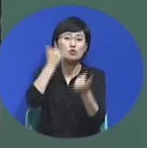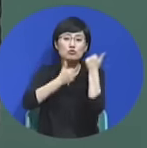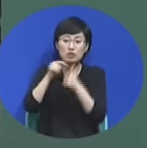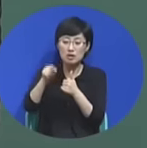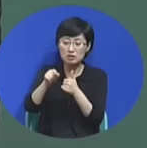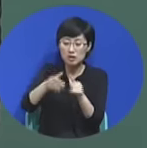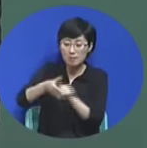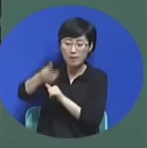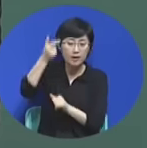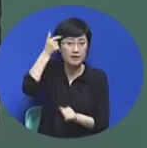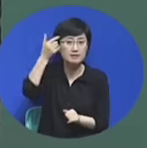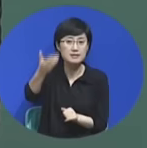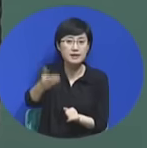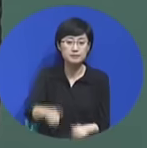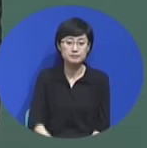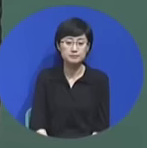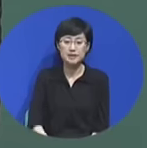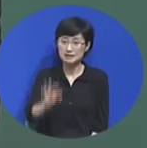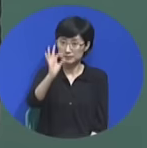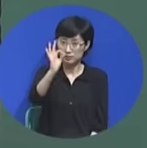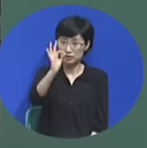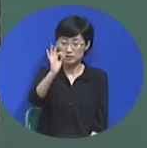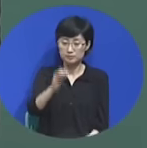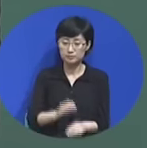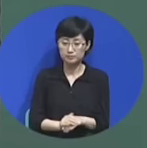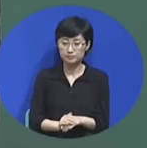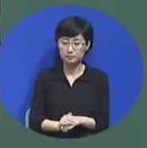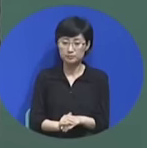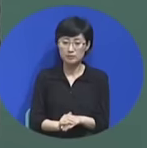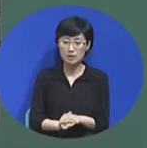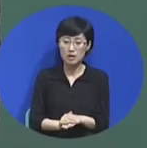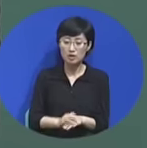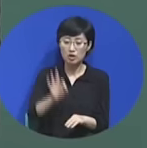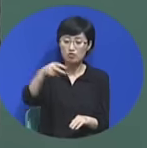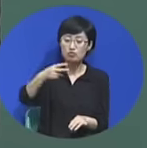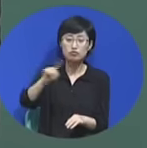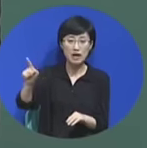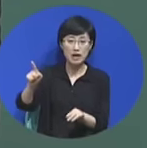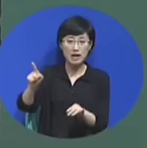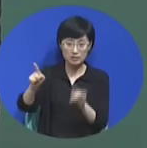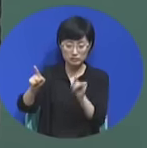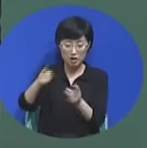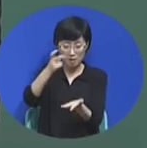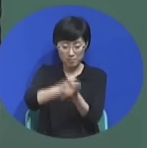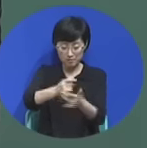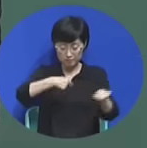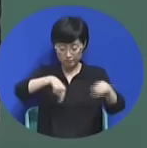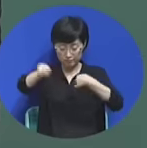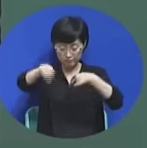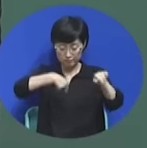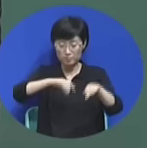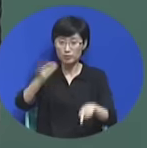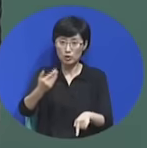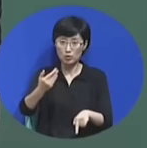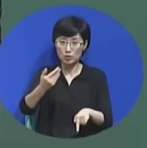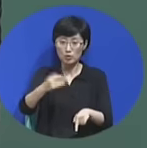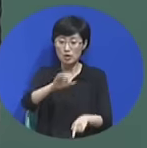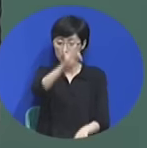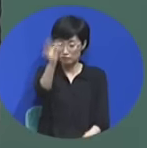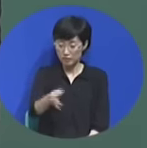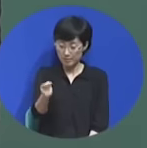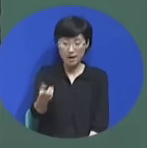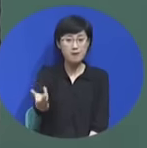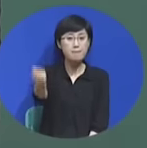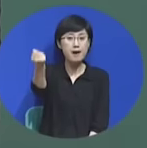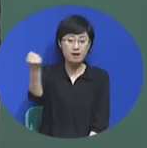그를 범할 수 있으랴. 자, 10절에 시작. 규가 유다를 떠나지 아니하며 통치자의 지팡이가 그 발